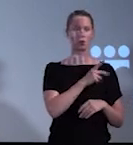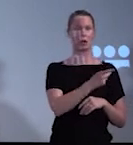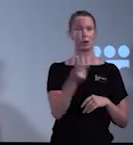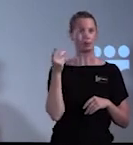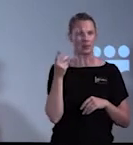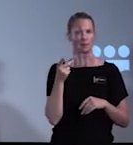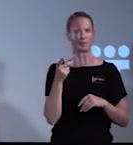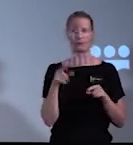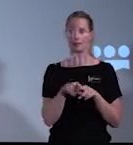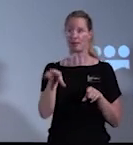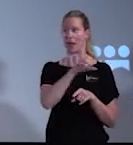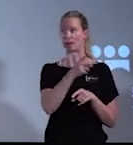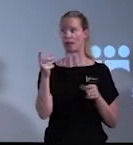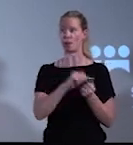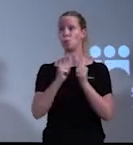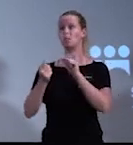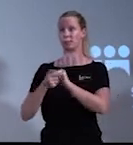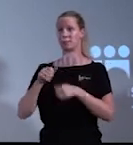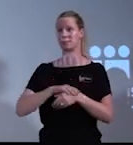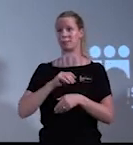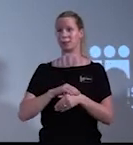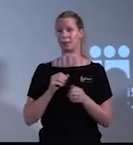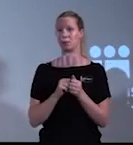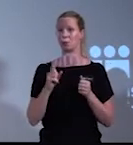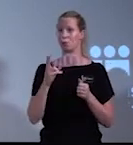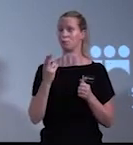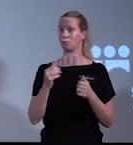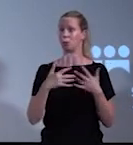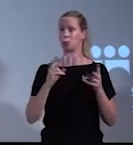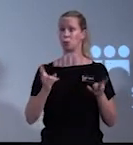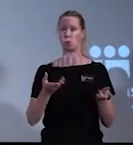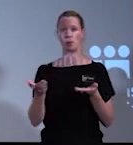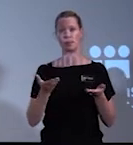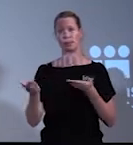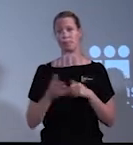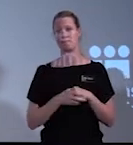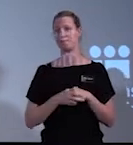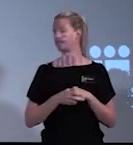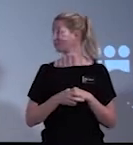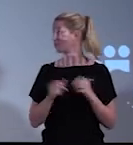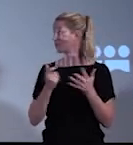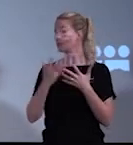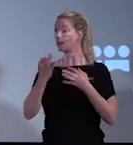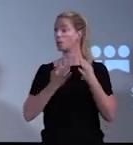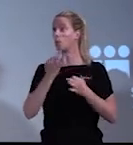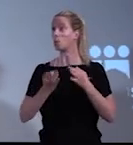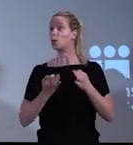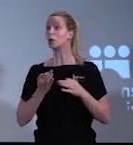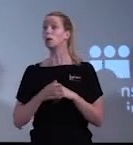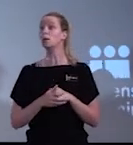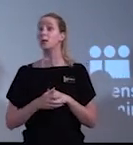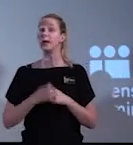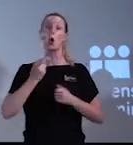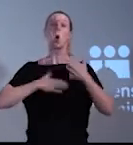liksom, i stort sett all annan politik i det här landet. Men nu så ska vi göra det. Mm. Flera frågor? Eller